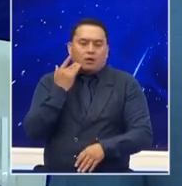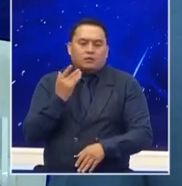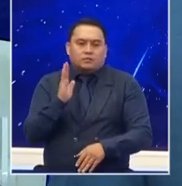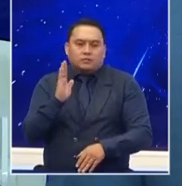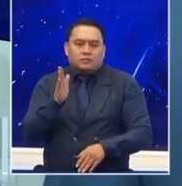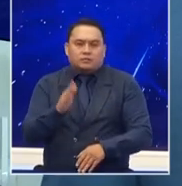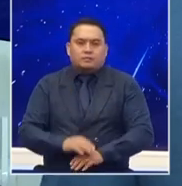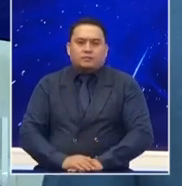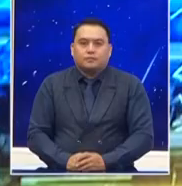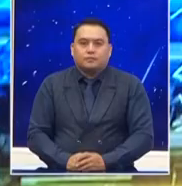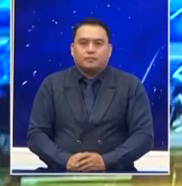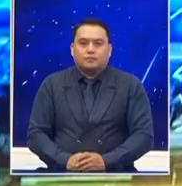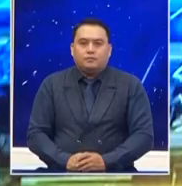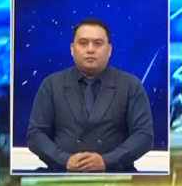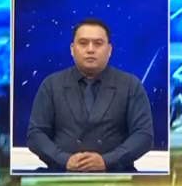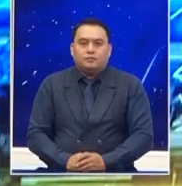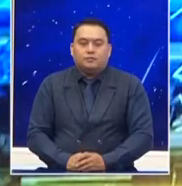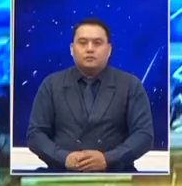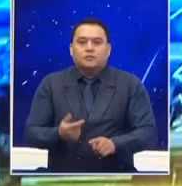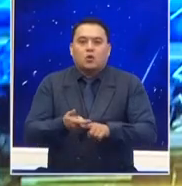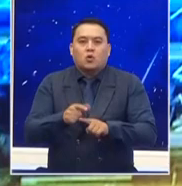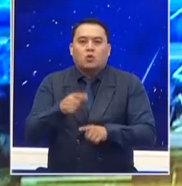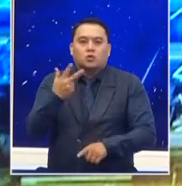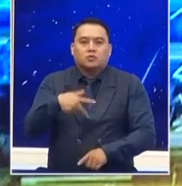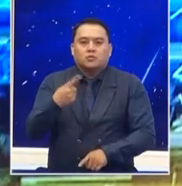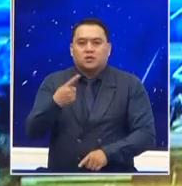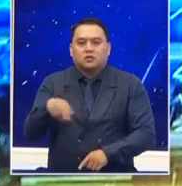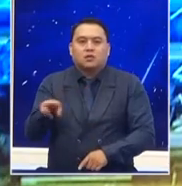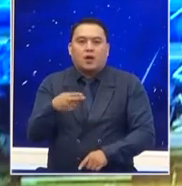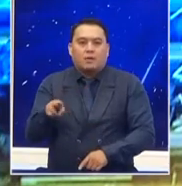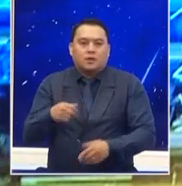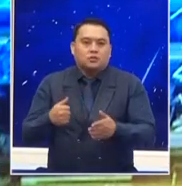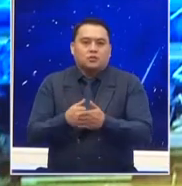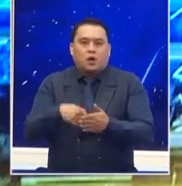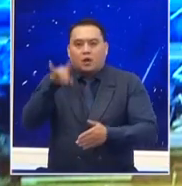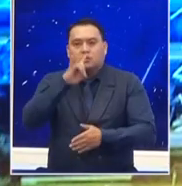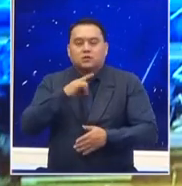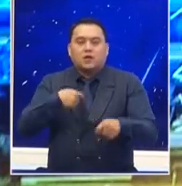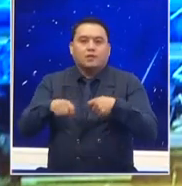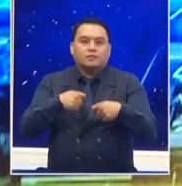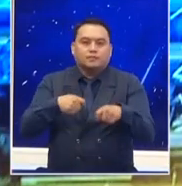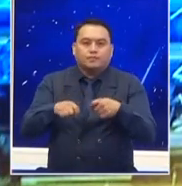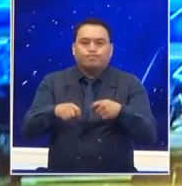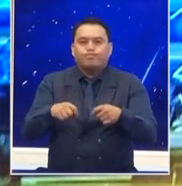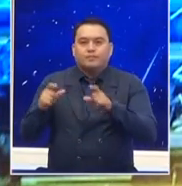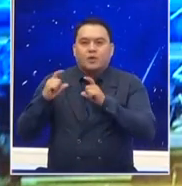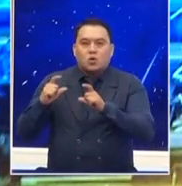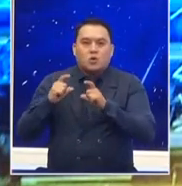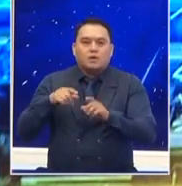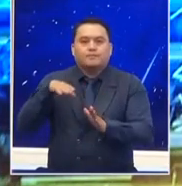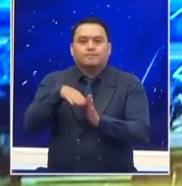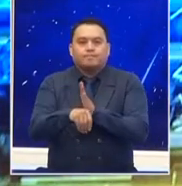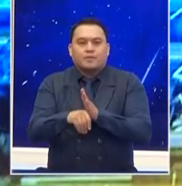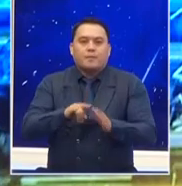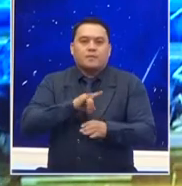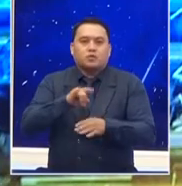соны бақылап отырады. Осы жылдың 31-ші желтоқсанынан бастап елімізде тауарларға ілеспе жүк құжаттар енгізуге